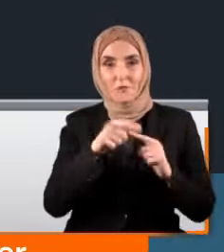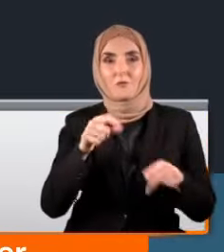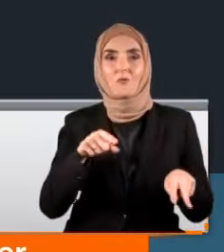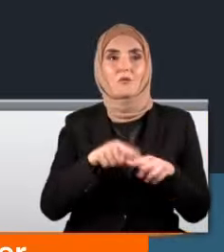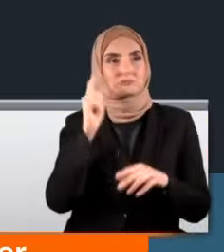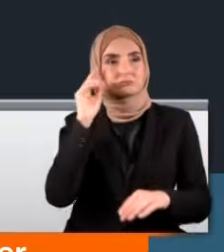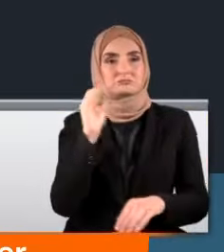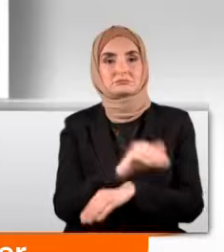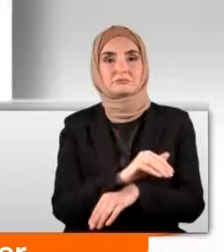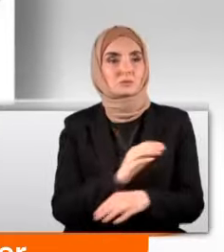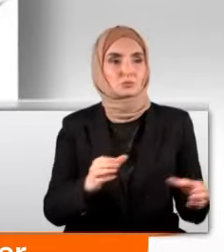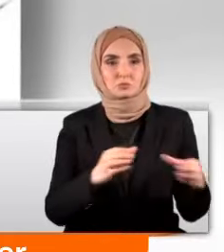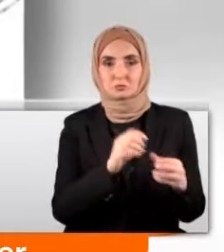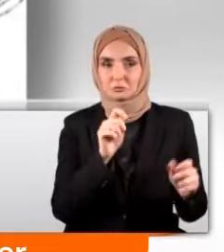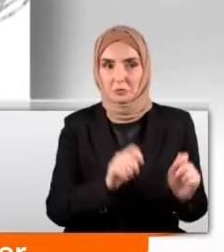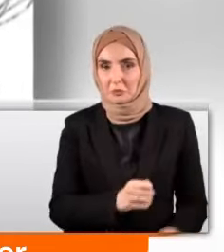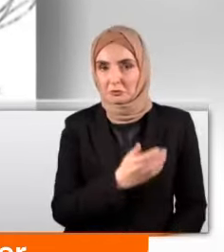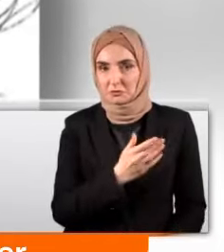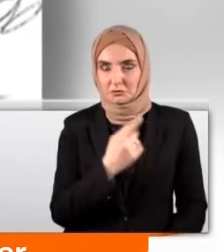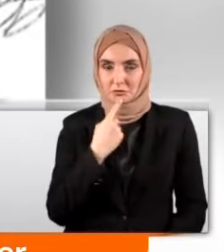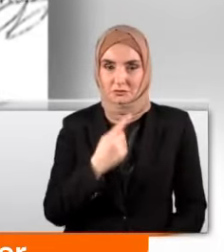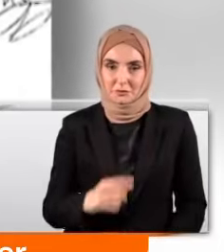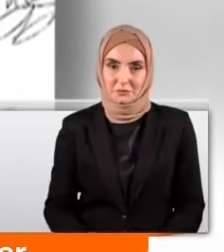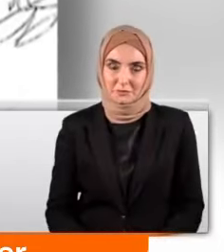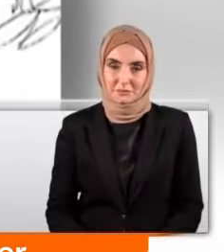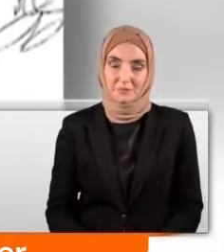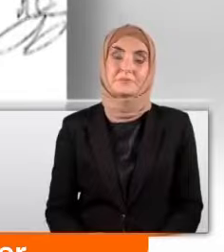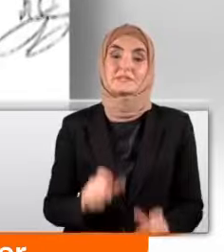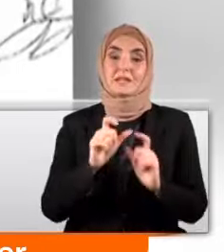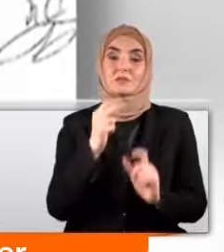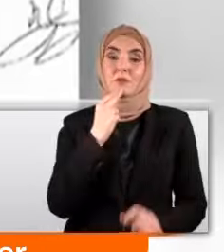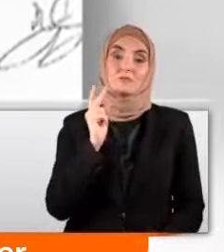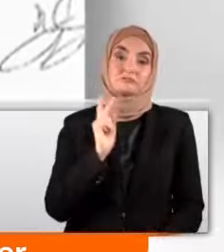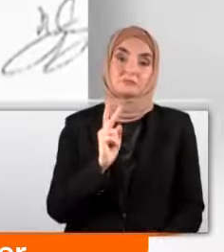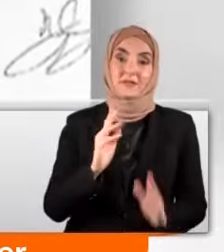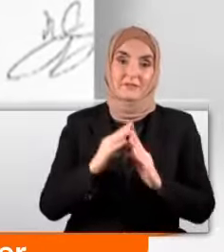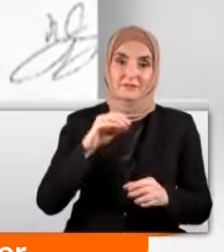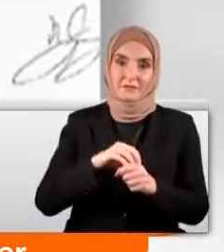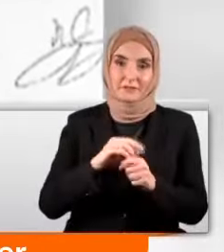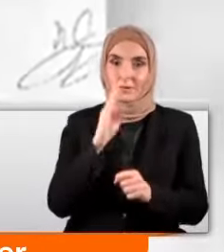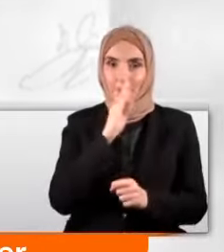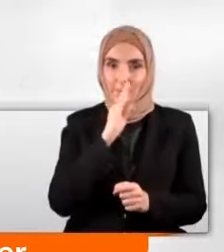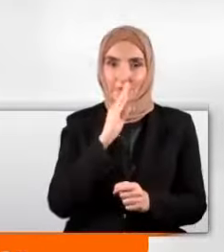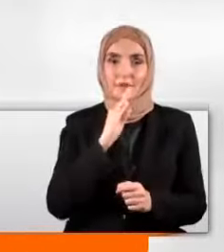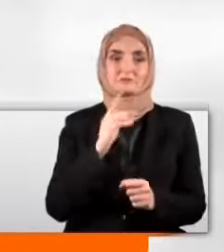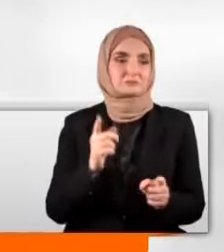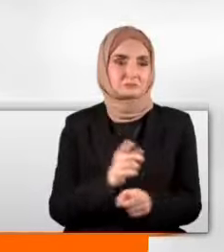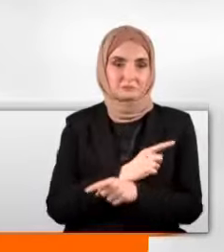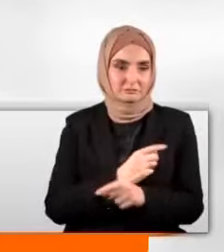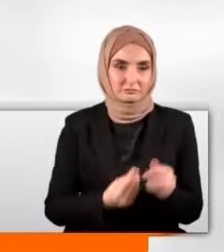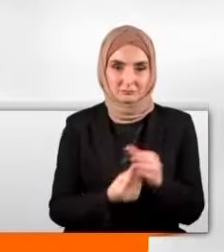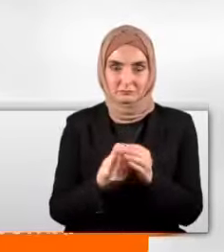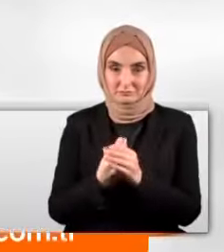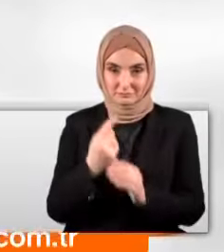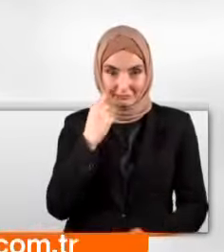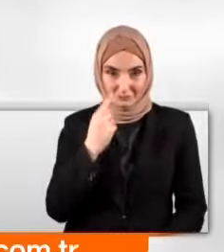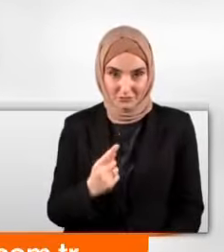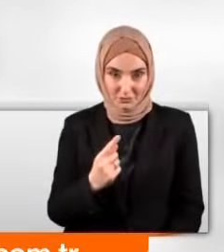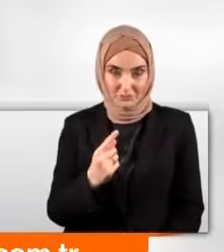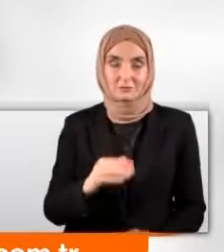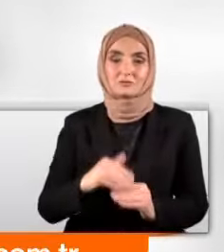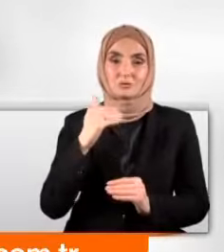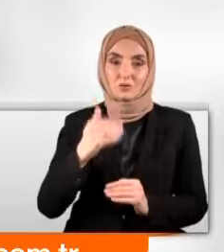vardı ama kurulamadı. Erzan'ın evinden çıkan belgeler ve tanıkların ifadesi sonrası sözde fonun Terim'in bilgisi dahilinde